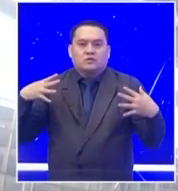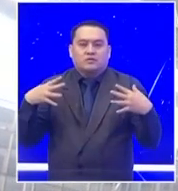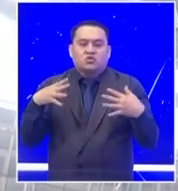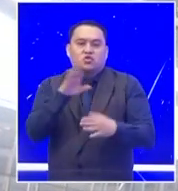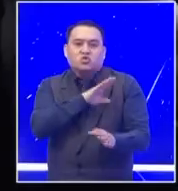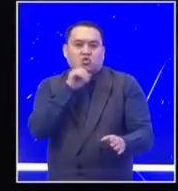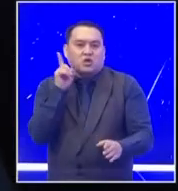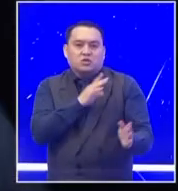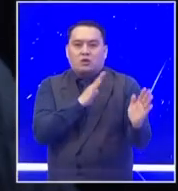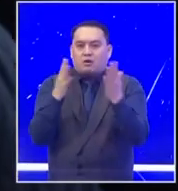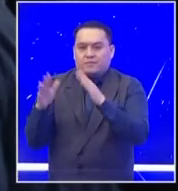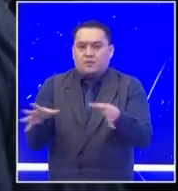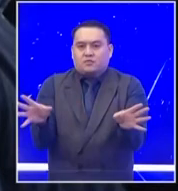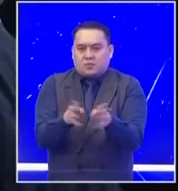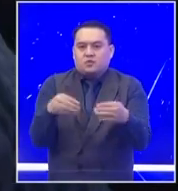парка «Жастар».